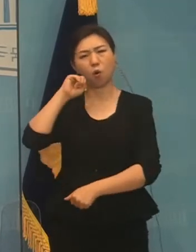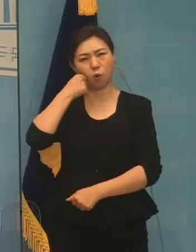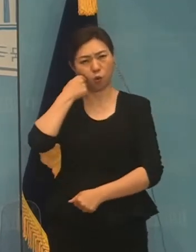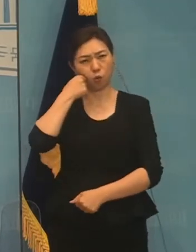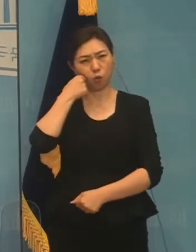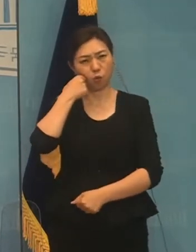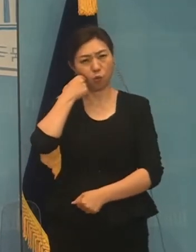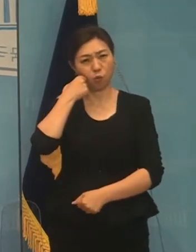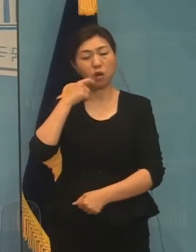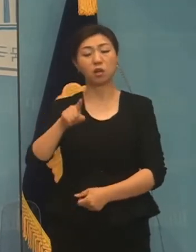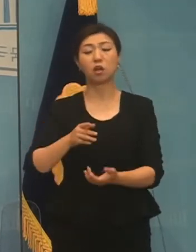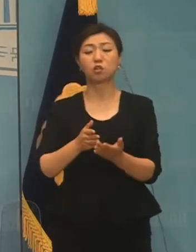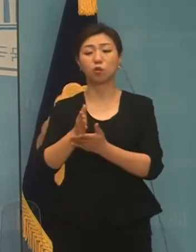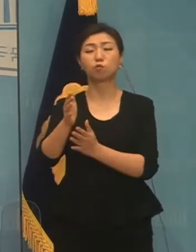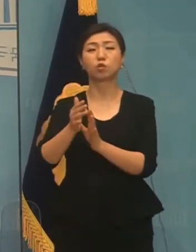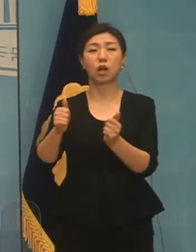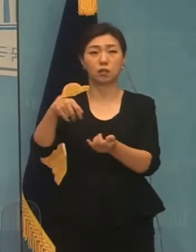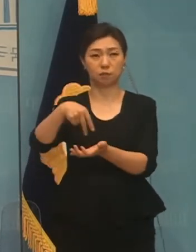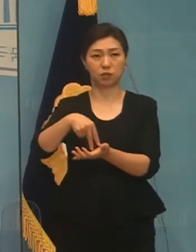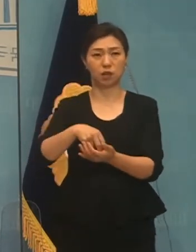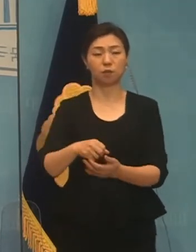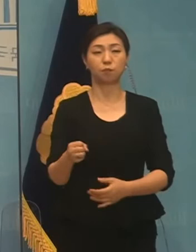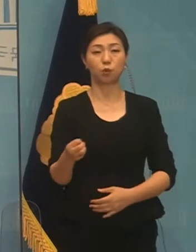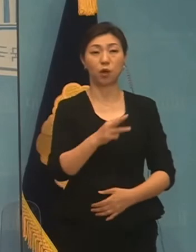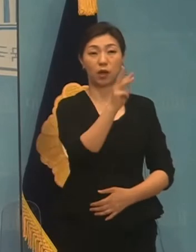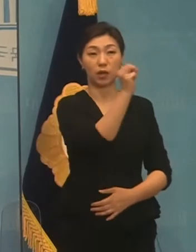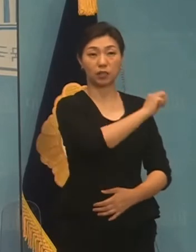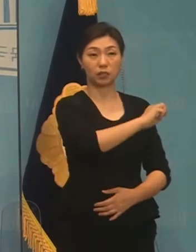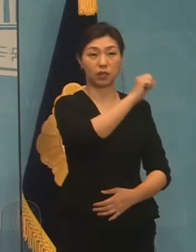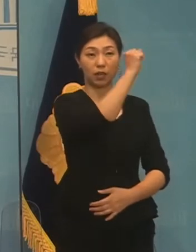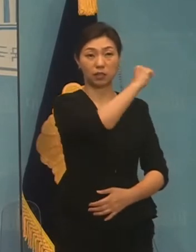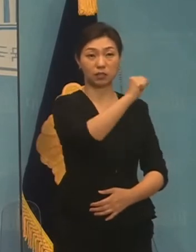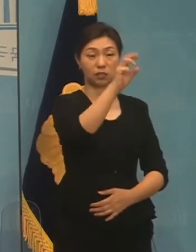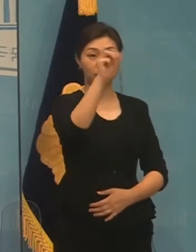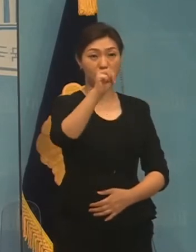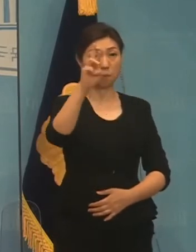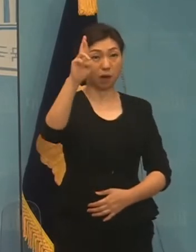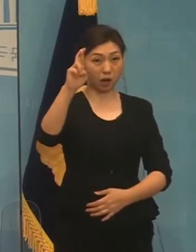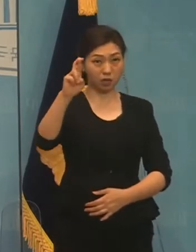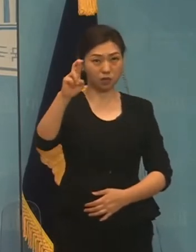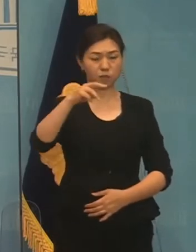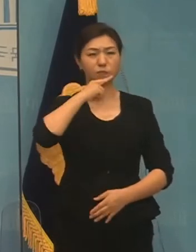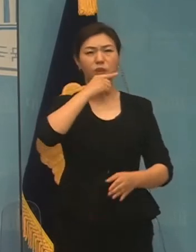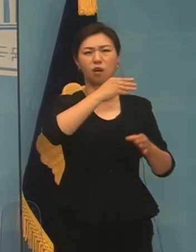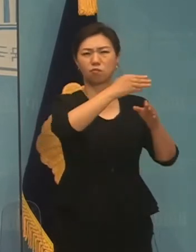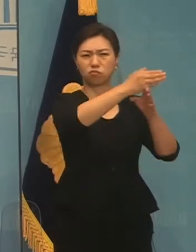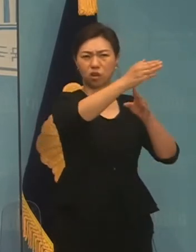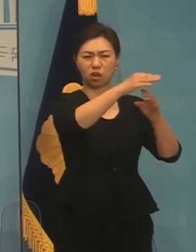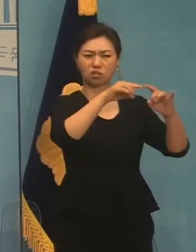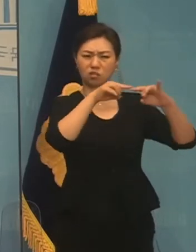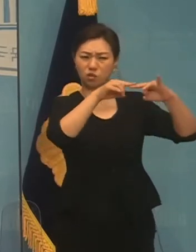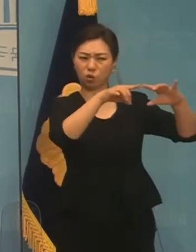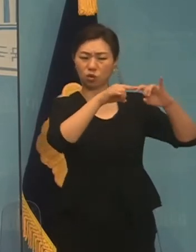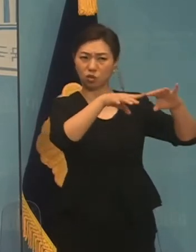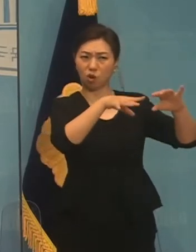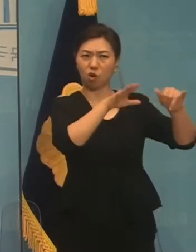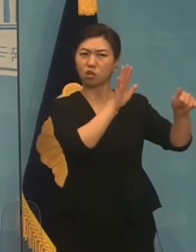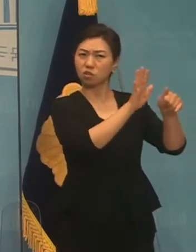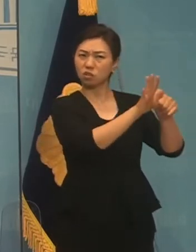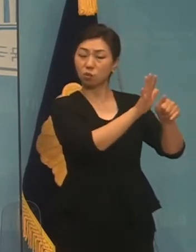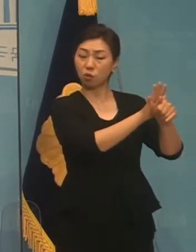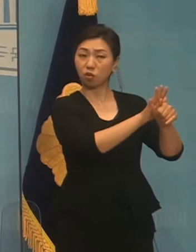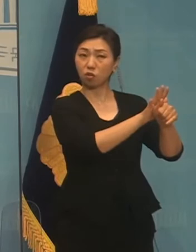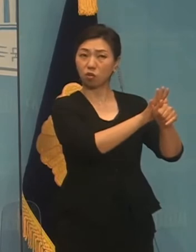더구나 SMR을 북한 전력공급으로 사용한다고 하는 것은 과거 김영삼